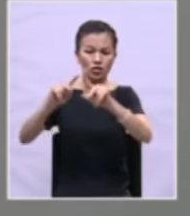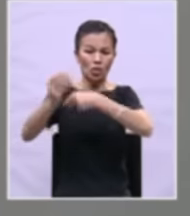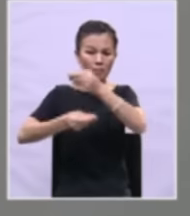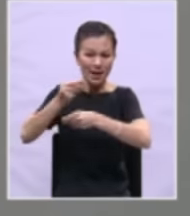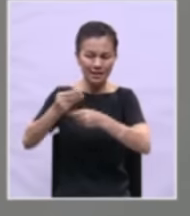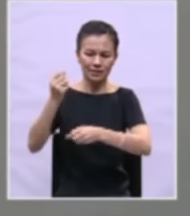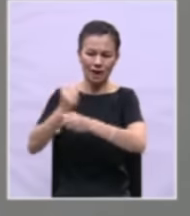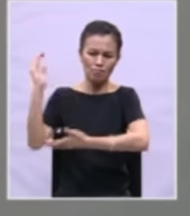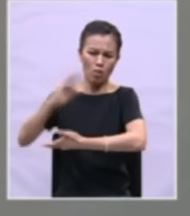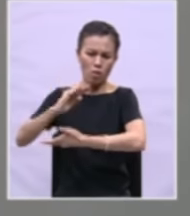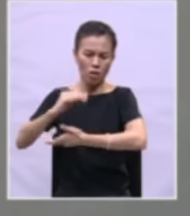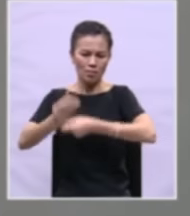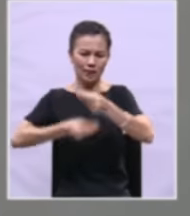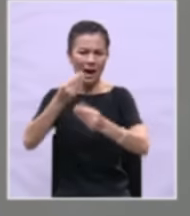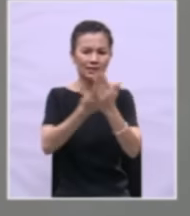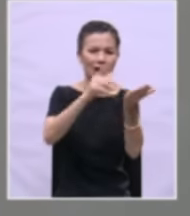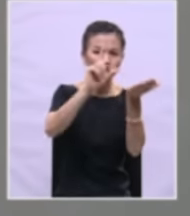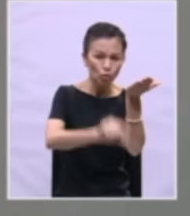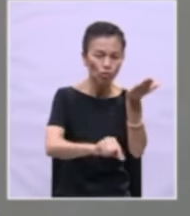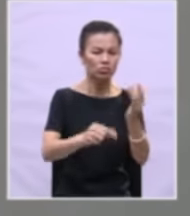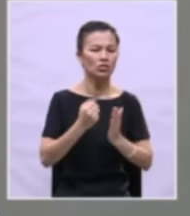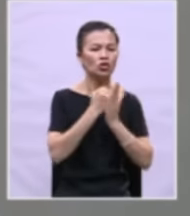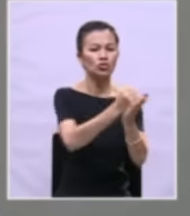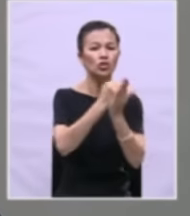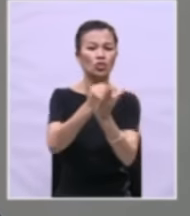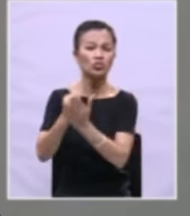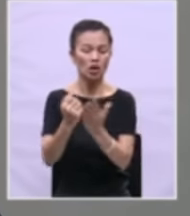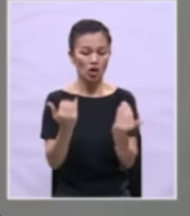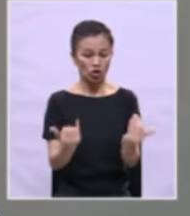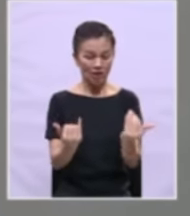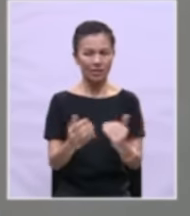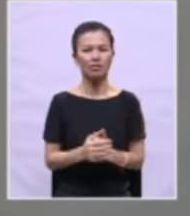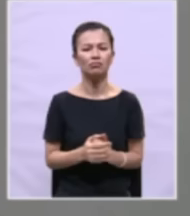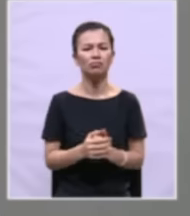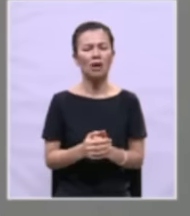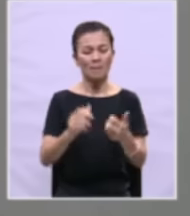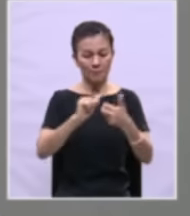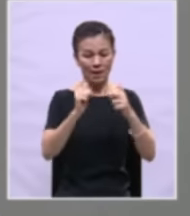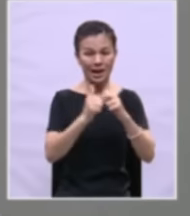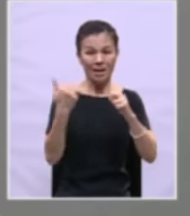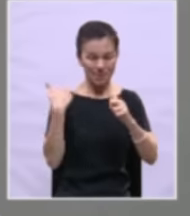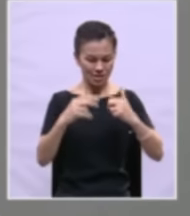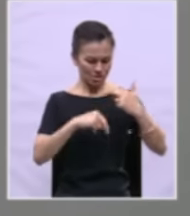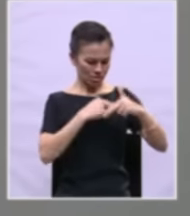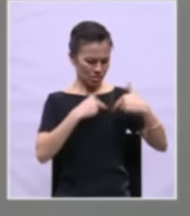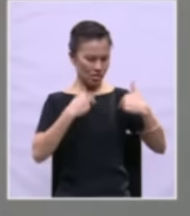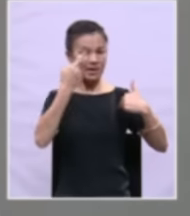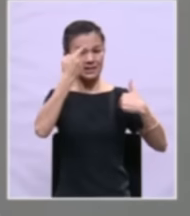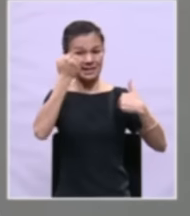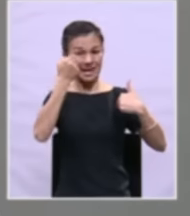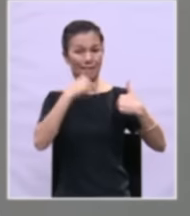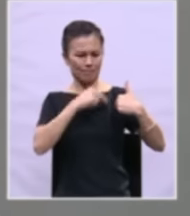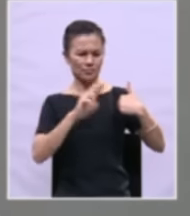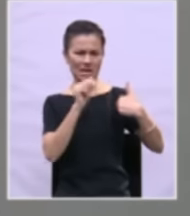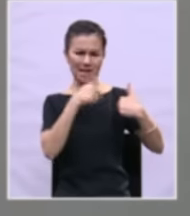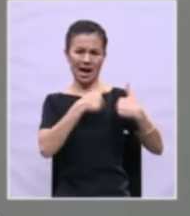ที่สุดนะเพื่อให้เข้าถึงในระหว่างนี้อาจจะมีปัญหาอยู่บ้างก็ใช้ริบบิ้นสีดำไปก่อนได้นะครับแต่ก็ขอให้ลดโทนสีลงไปบ้าง